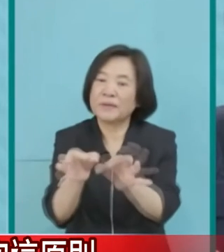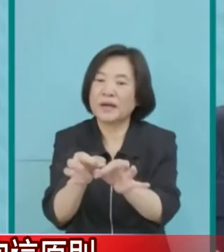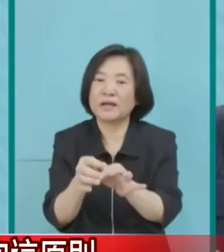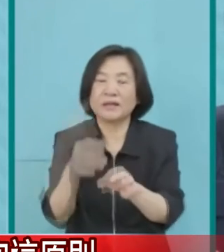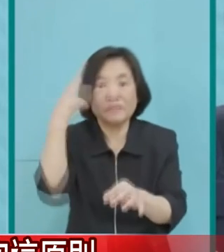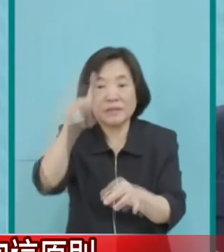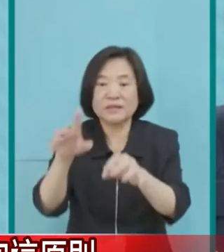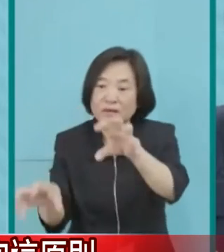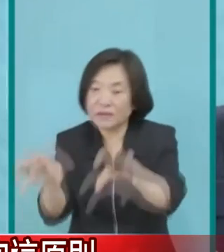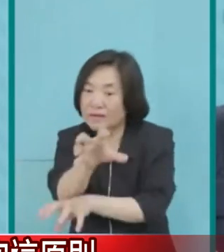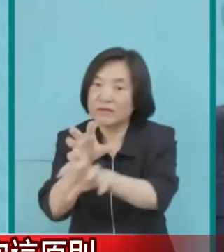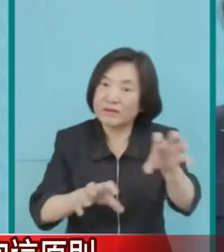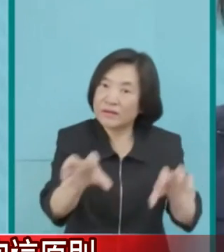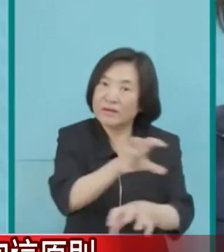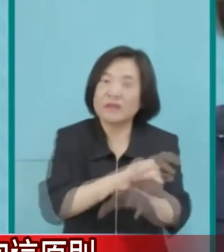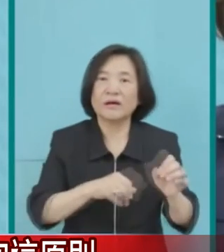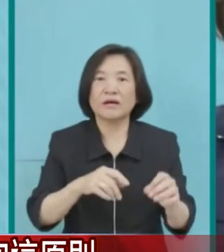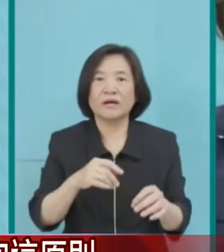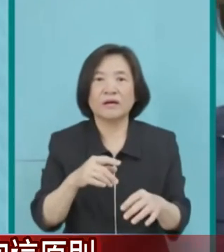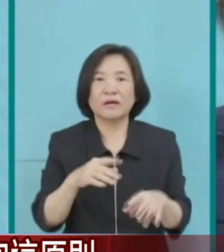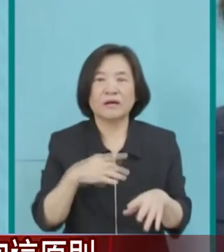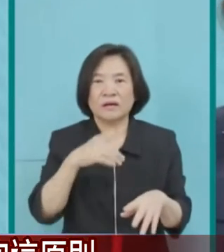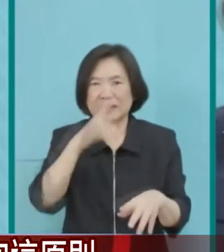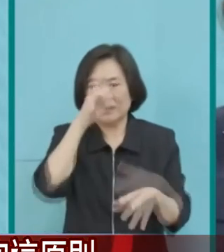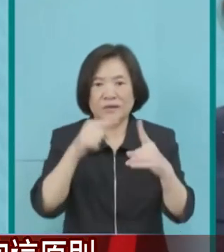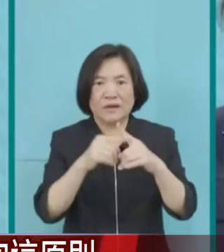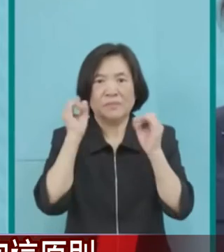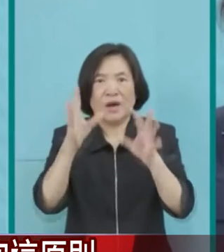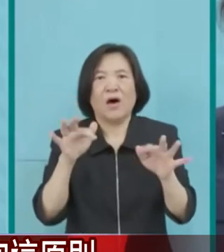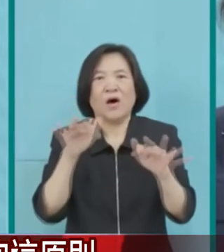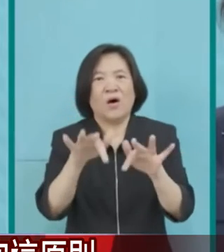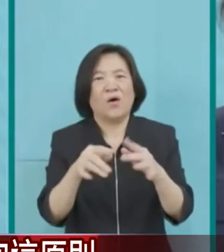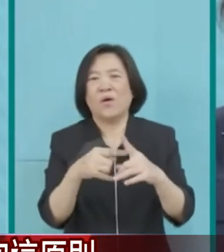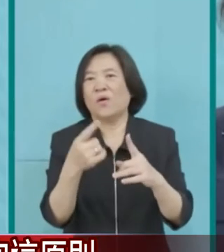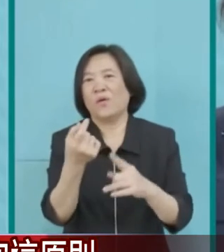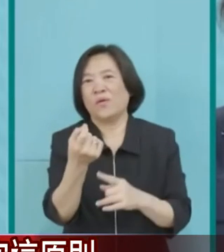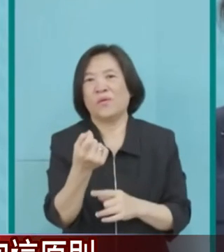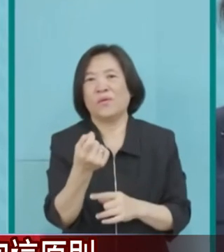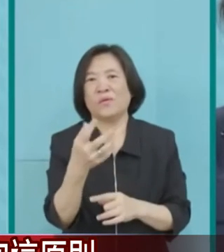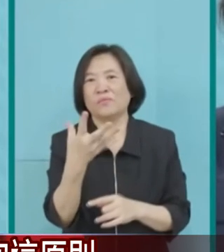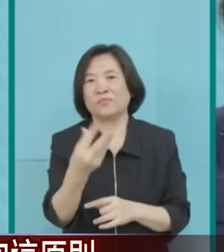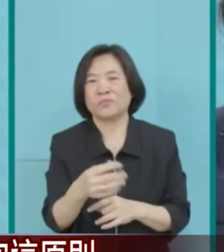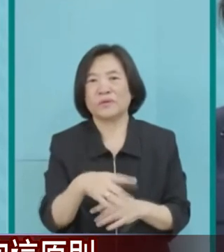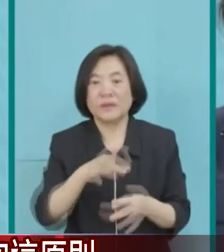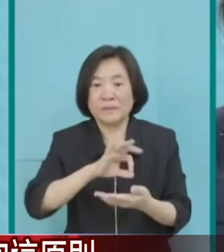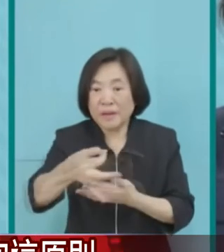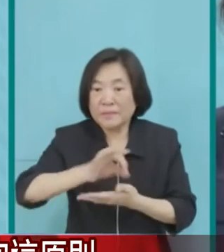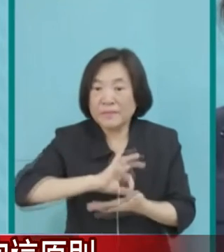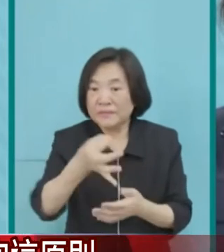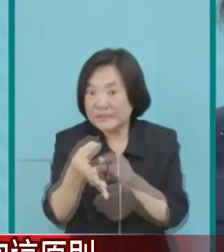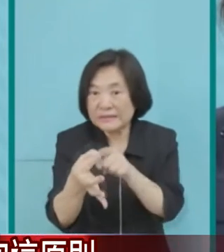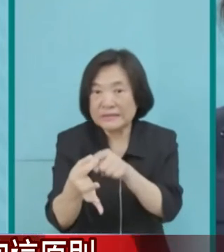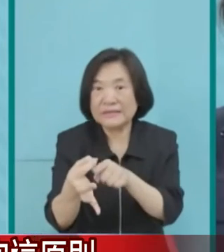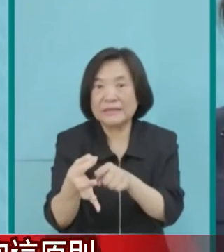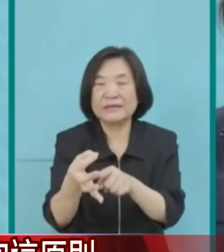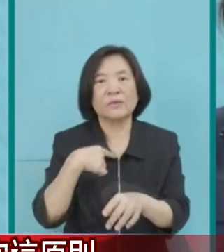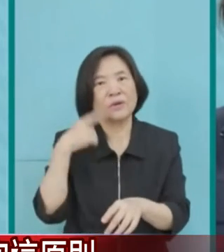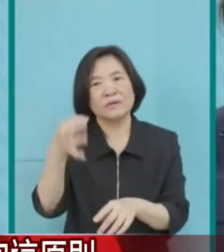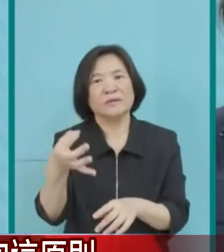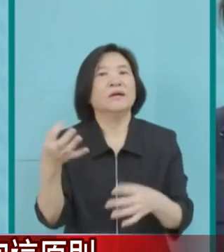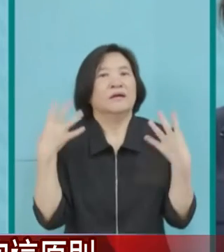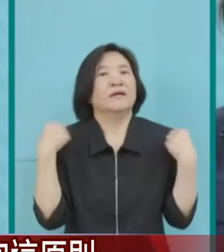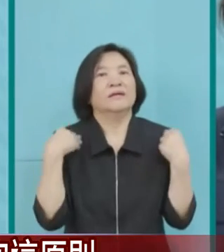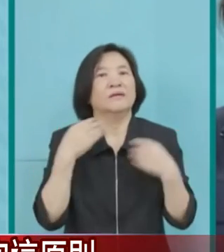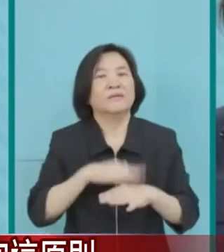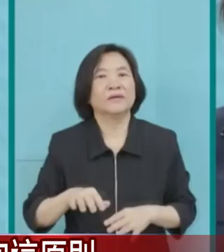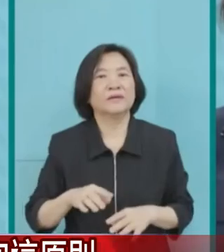市场商圈的人流量下降。啊、但是当时这样的交易金额，我相信是不会变嘛，因为你哦，该买的还是要买